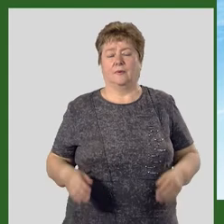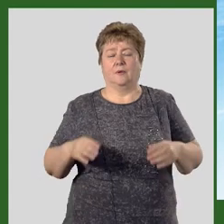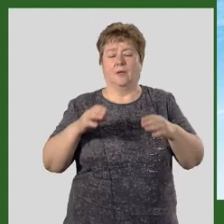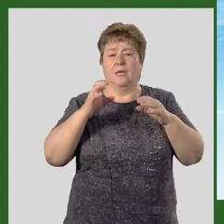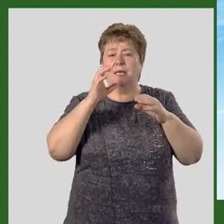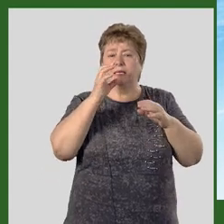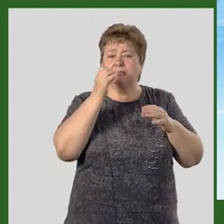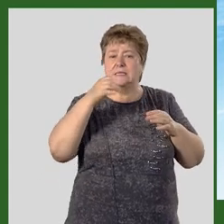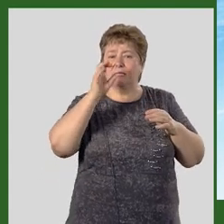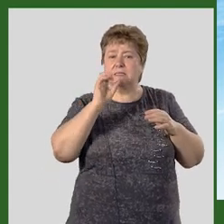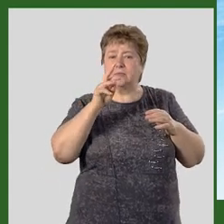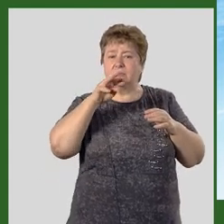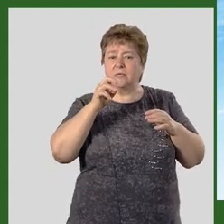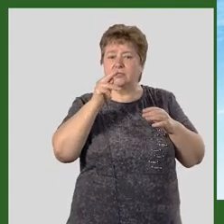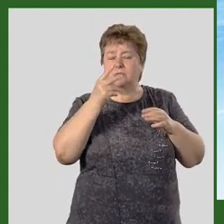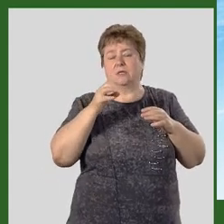Сейсмические волны.